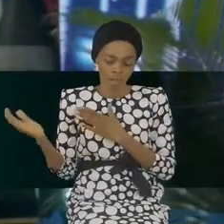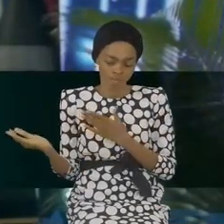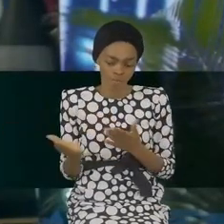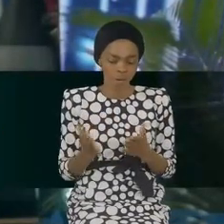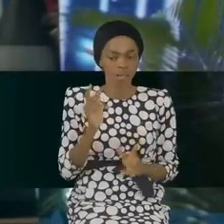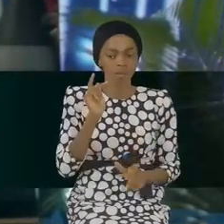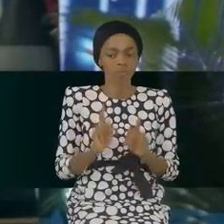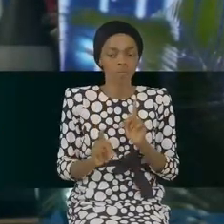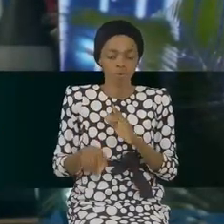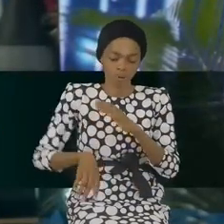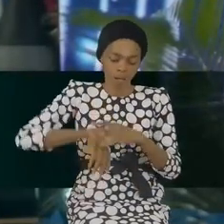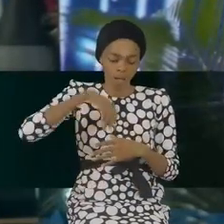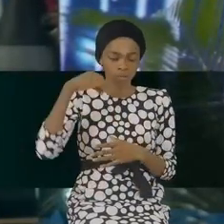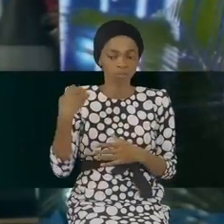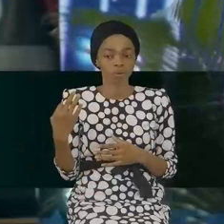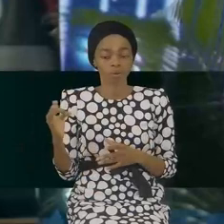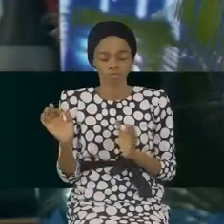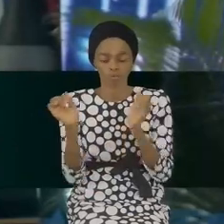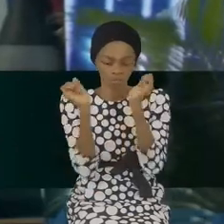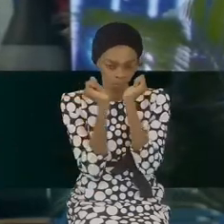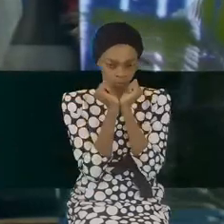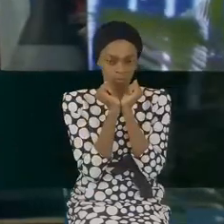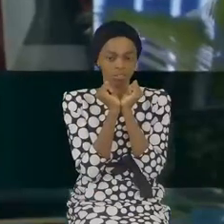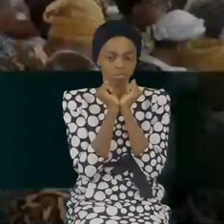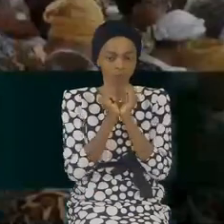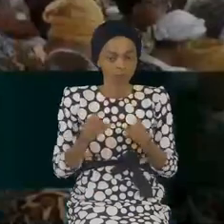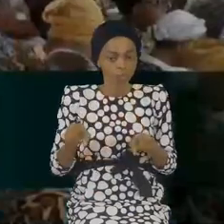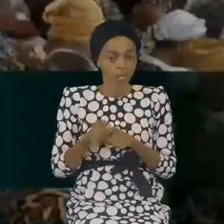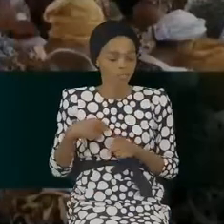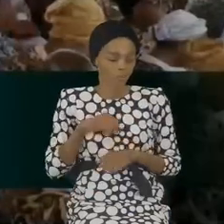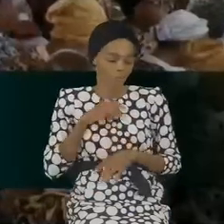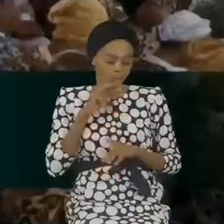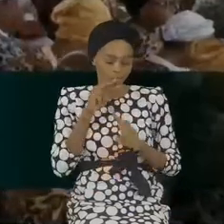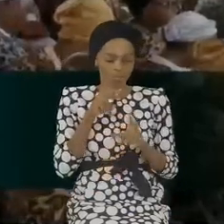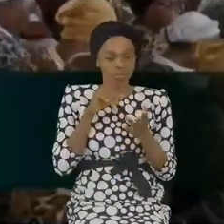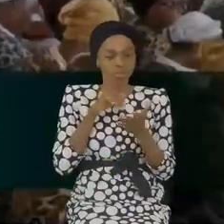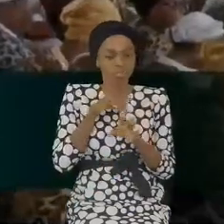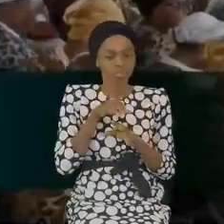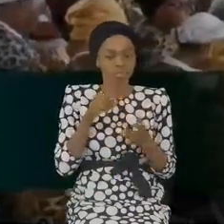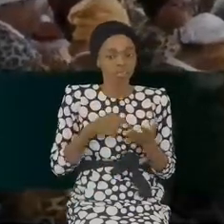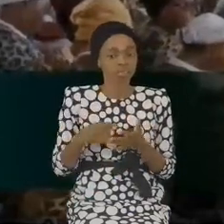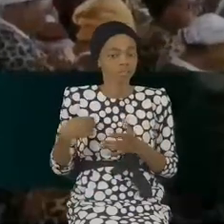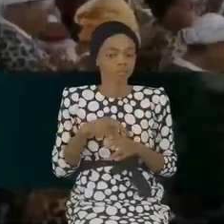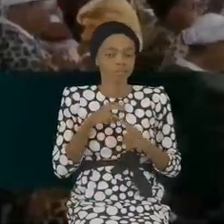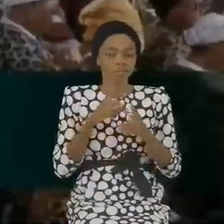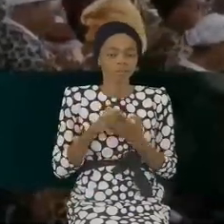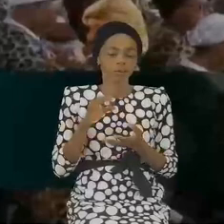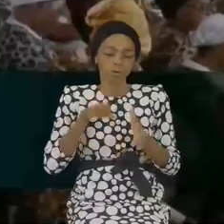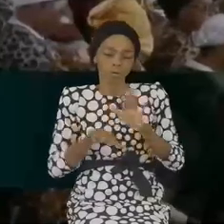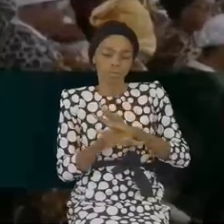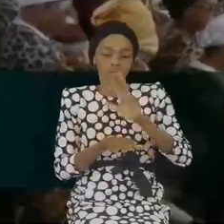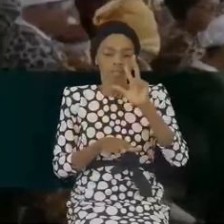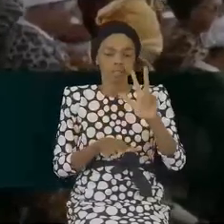la servitude. Comme nous considérons cela, nous allons voir trois perspectives.